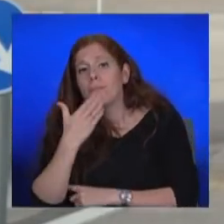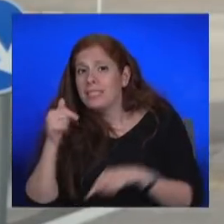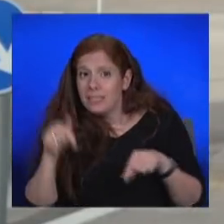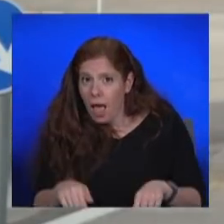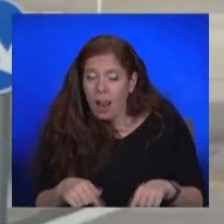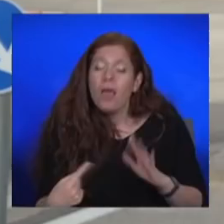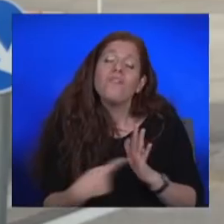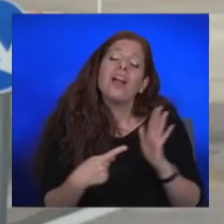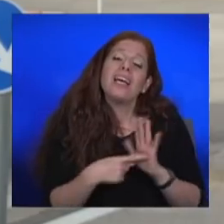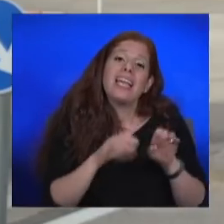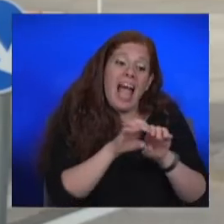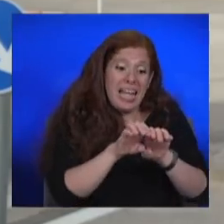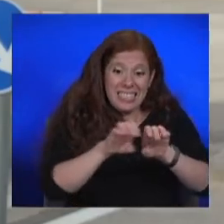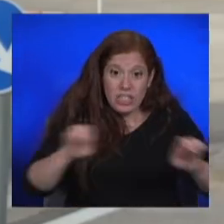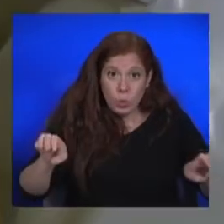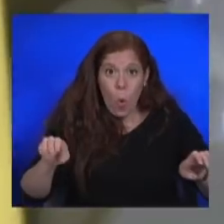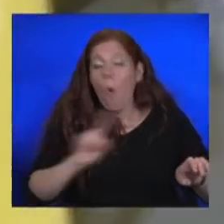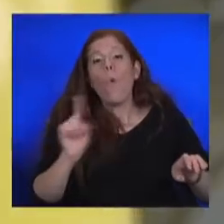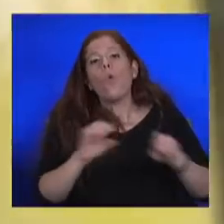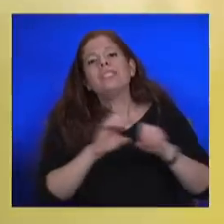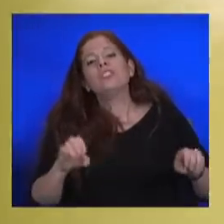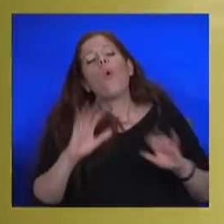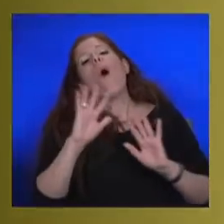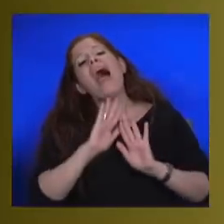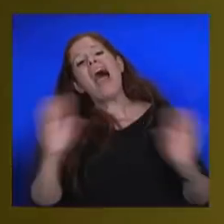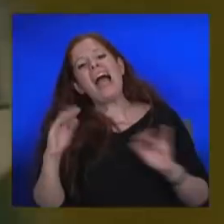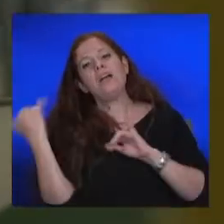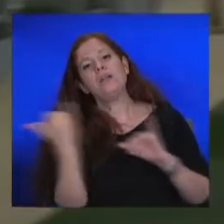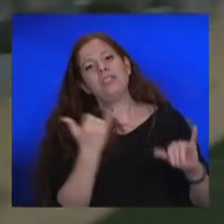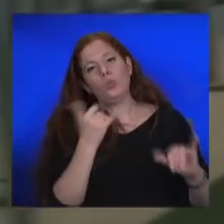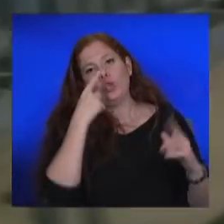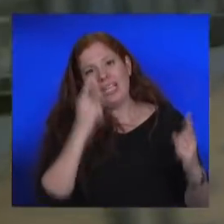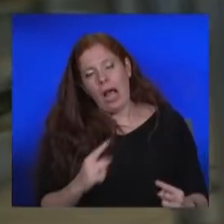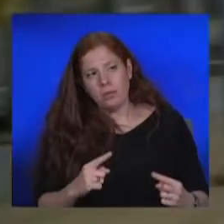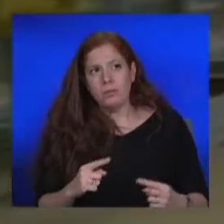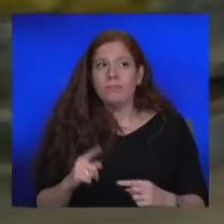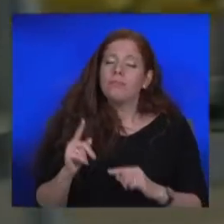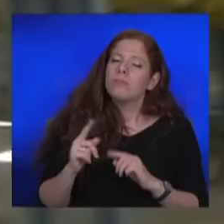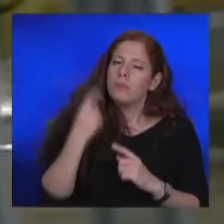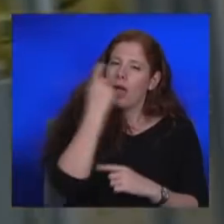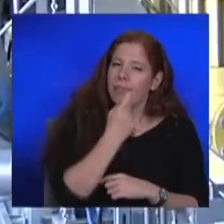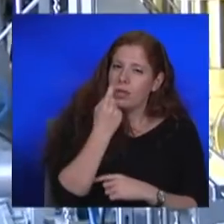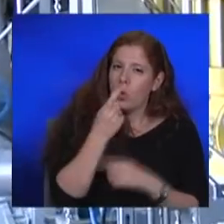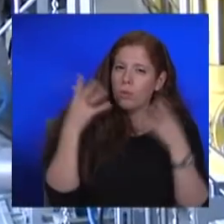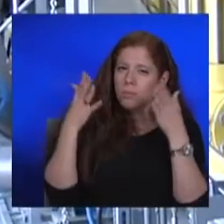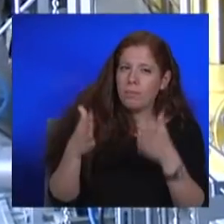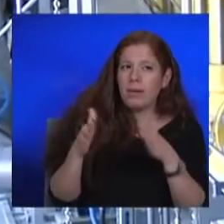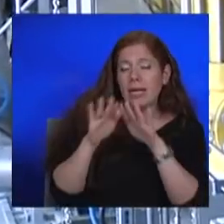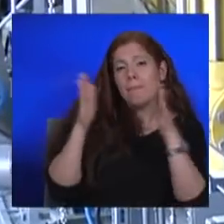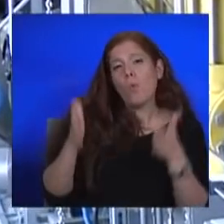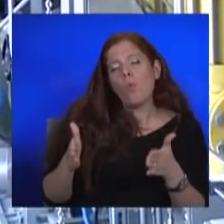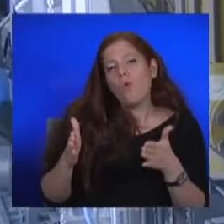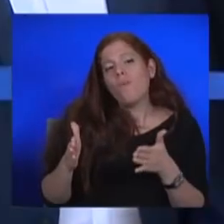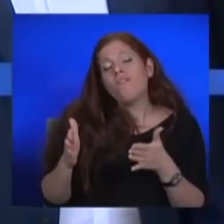הצינור במהותו הוא לא רק צינור לייצוא גז. התהיות על התנהלות המדינה בסיפור מתמקדות בגוף חצי אנונימי ששייך